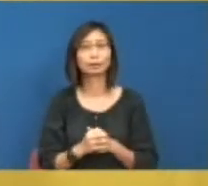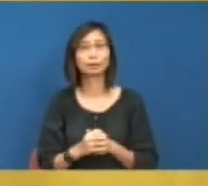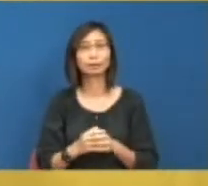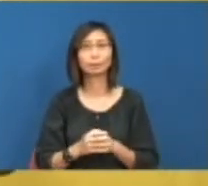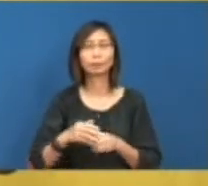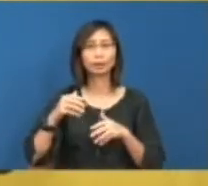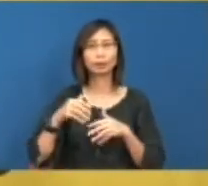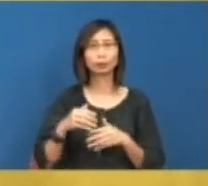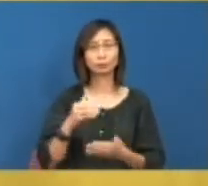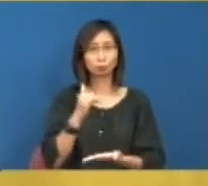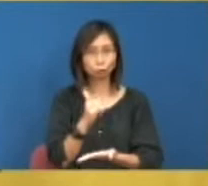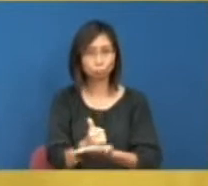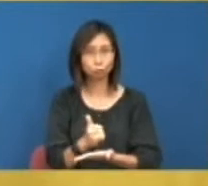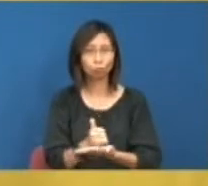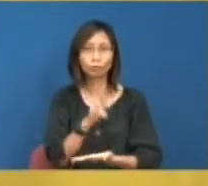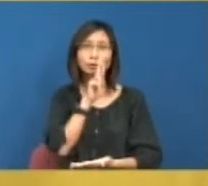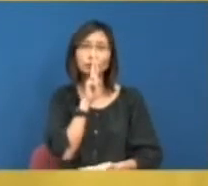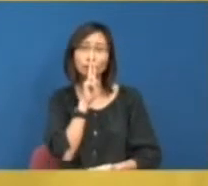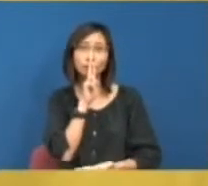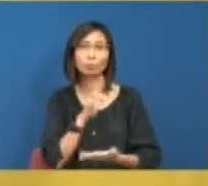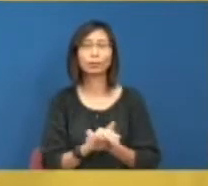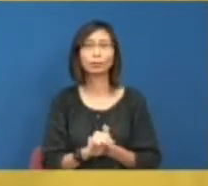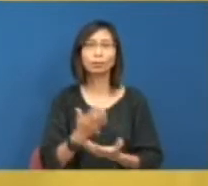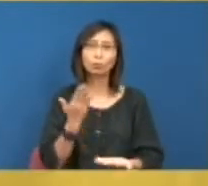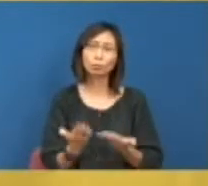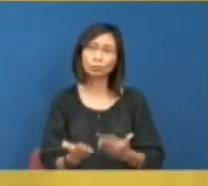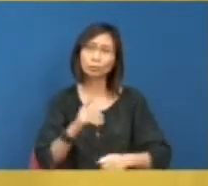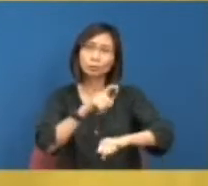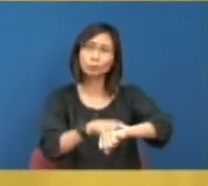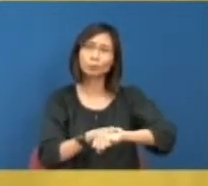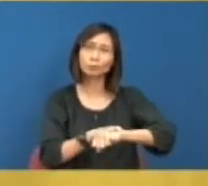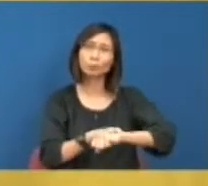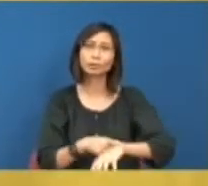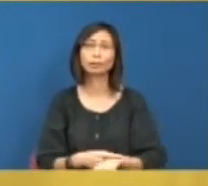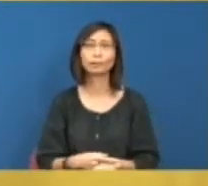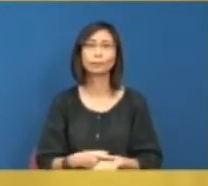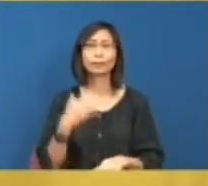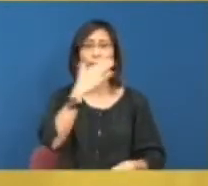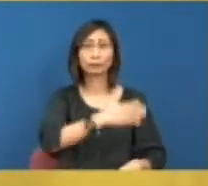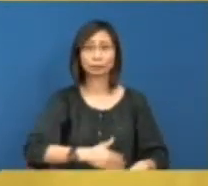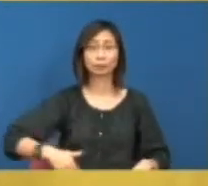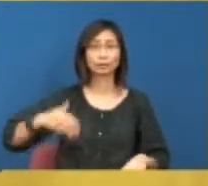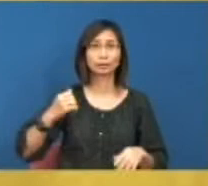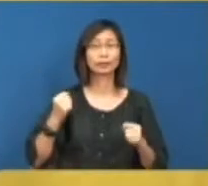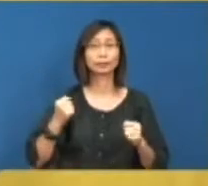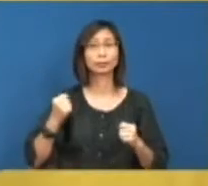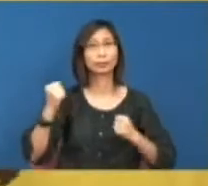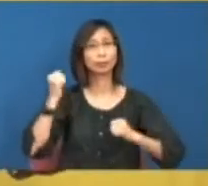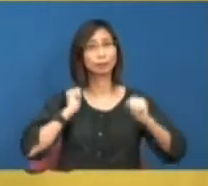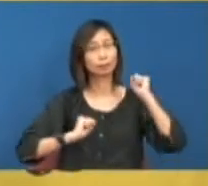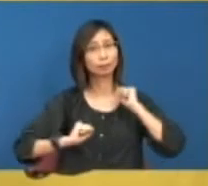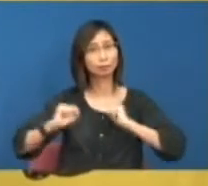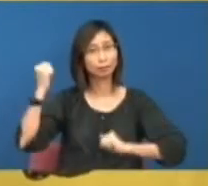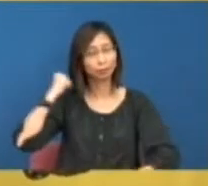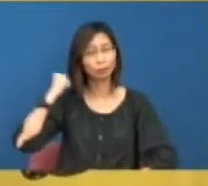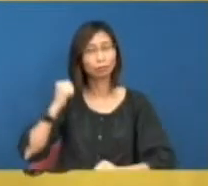用呢個靜坐被捕嘅形式，或者係希望用身體嘅力量係闖開一條路行前嘅，其實都係